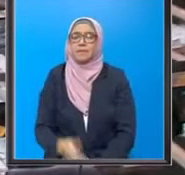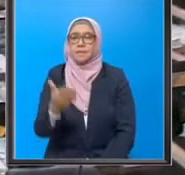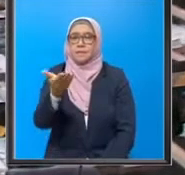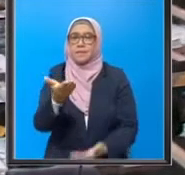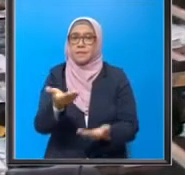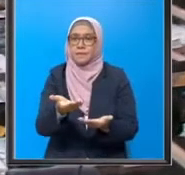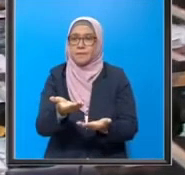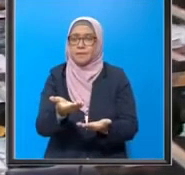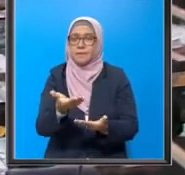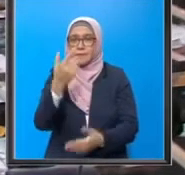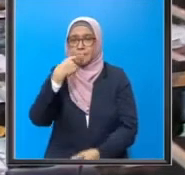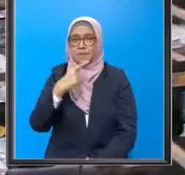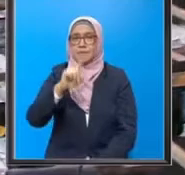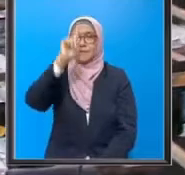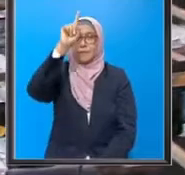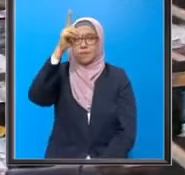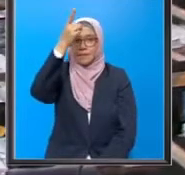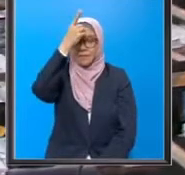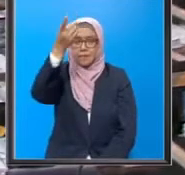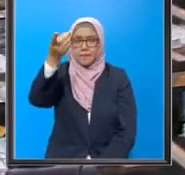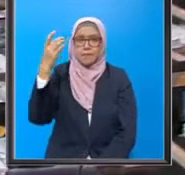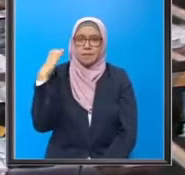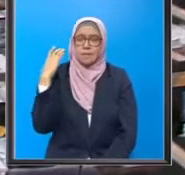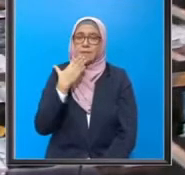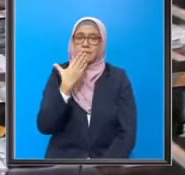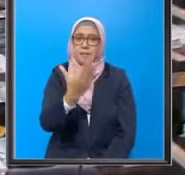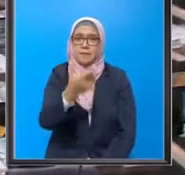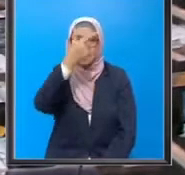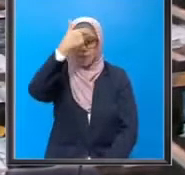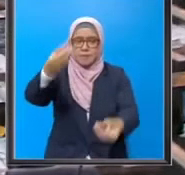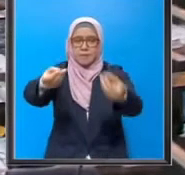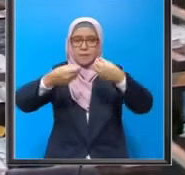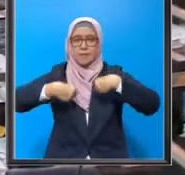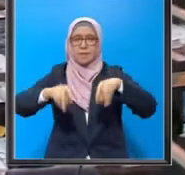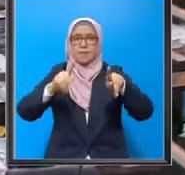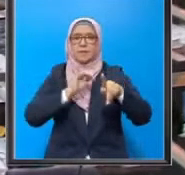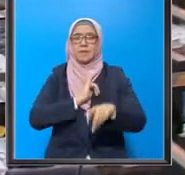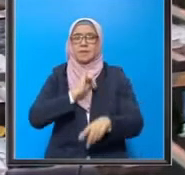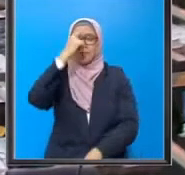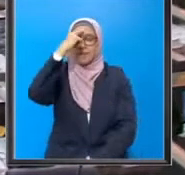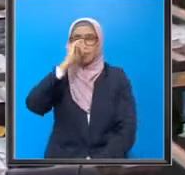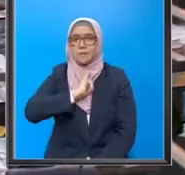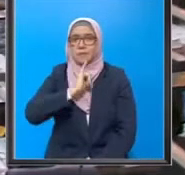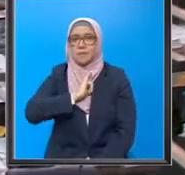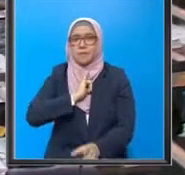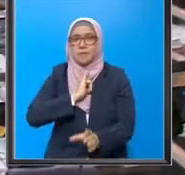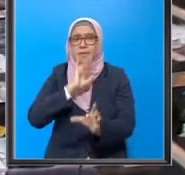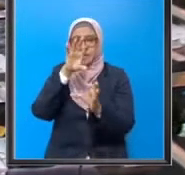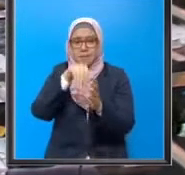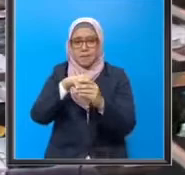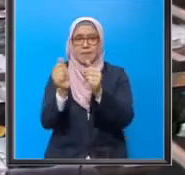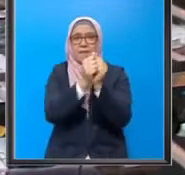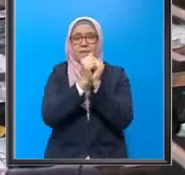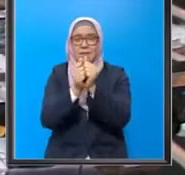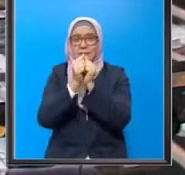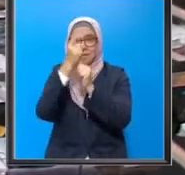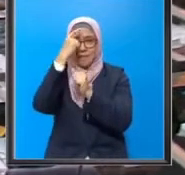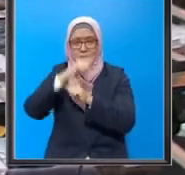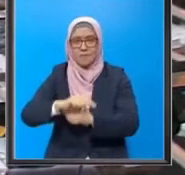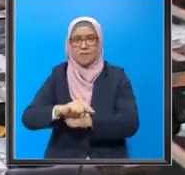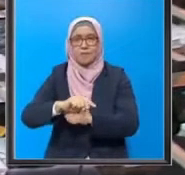atuh mursi Makasih kerana memberi kesempatan dan peluang kepada saya untuk turut sama dalam pembahasan selanjutnya